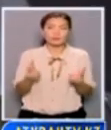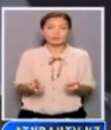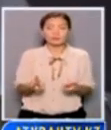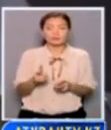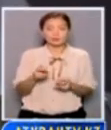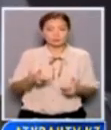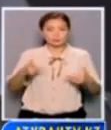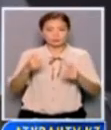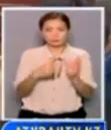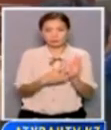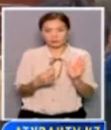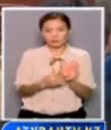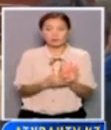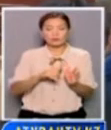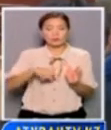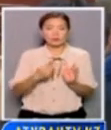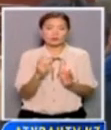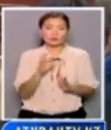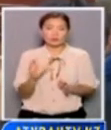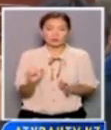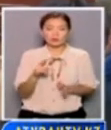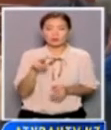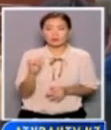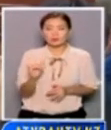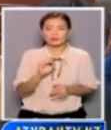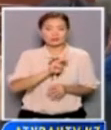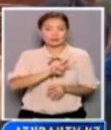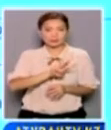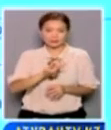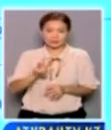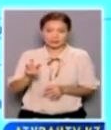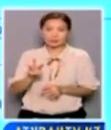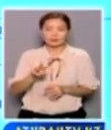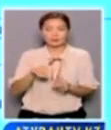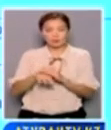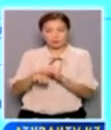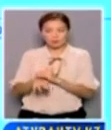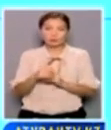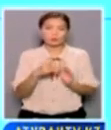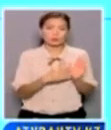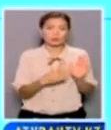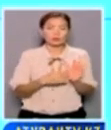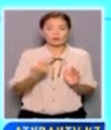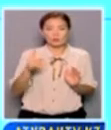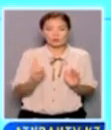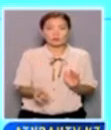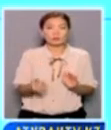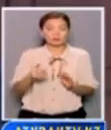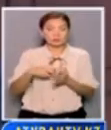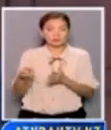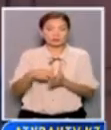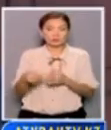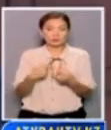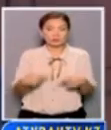виджеті, 109 айғылақ СКА, atrau.kz электронды поштасы және Атырау 109 телеграм чаты